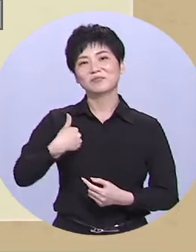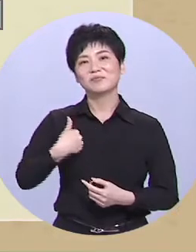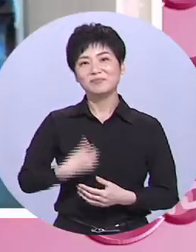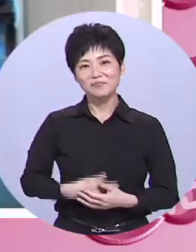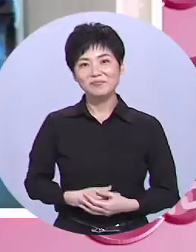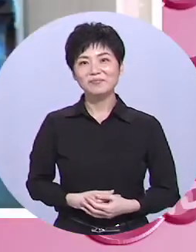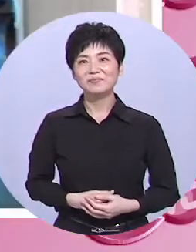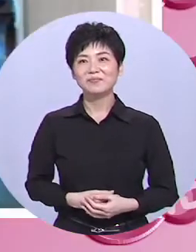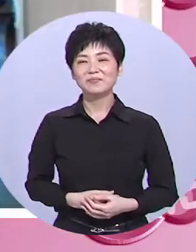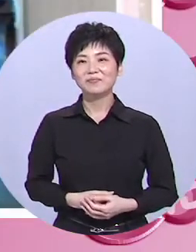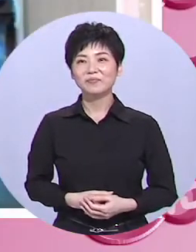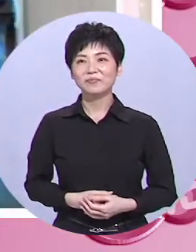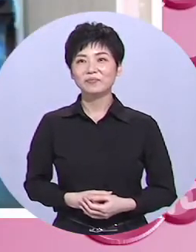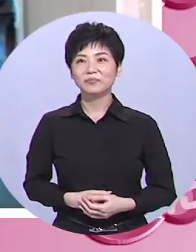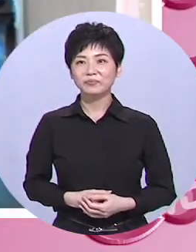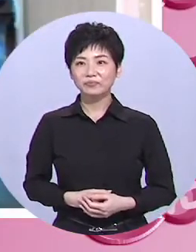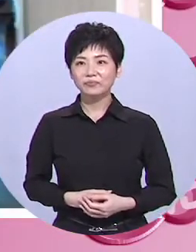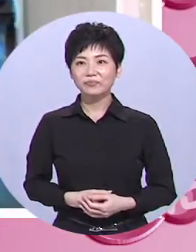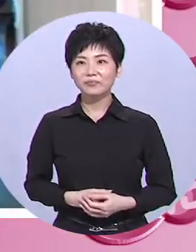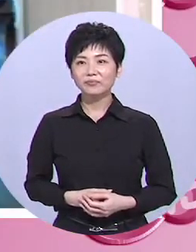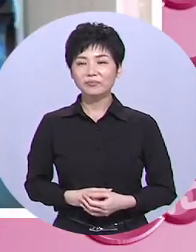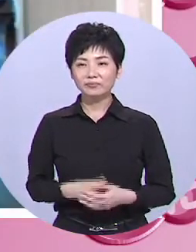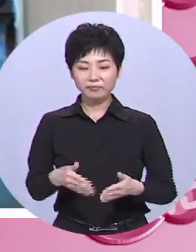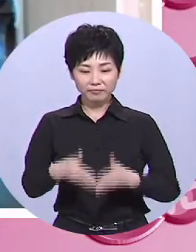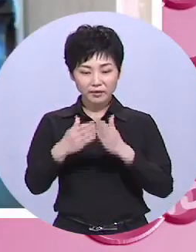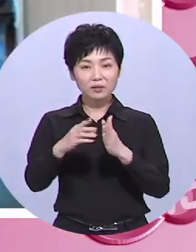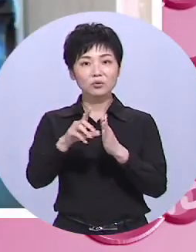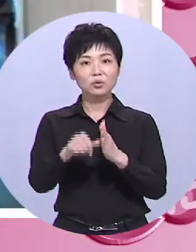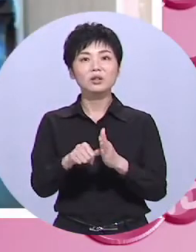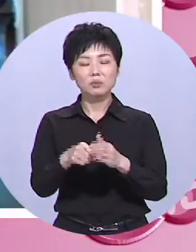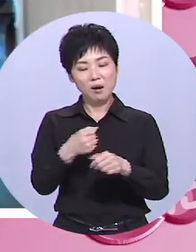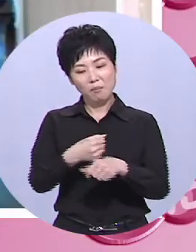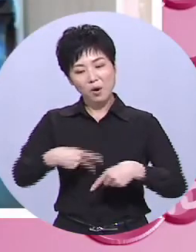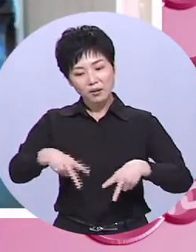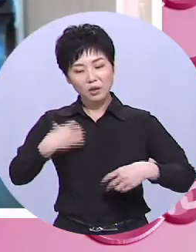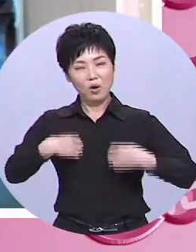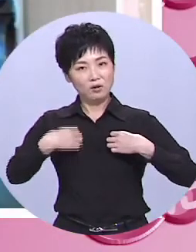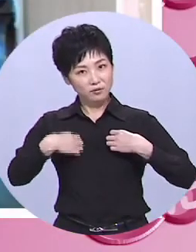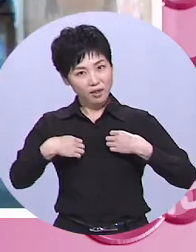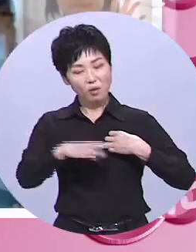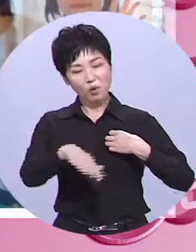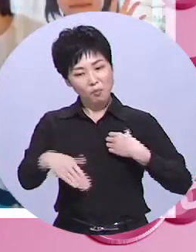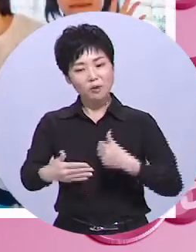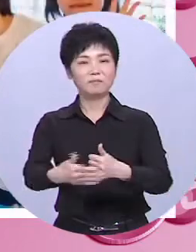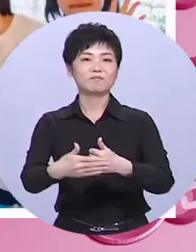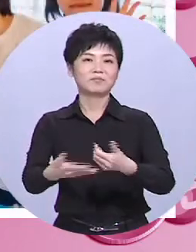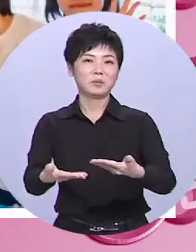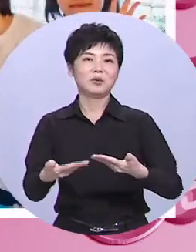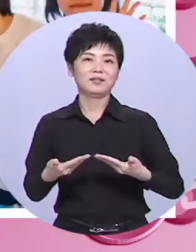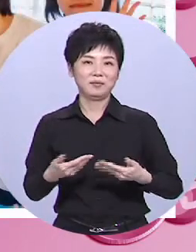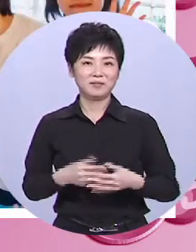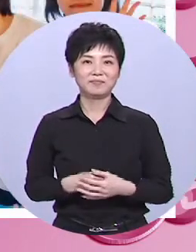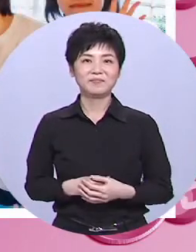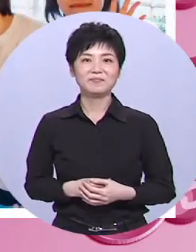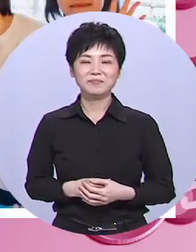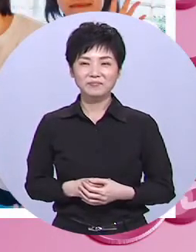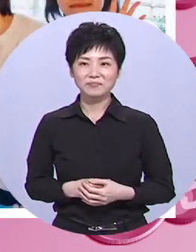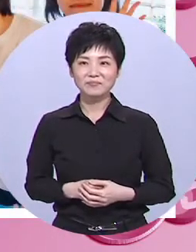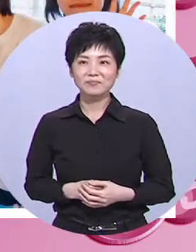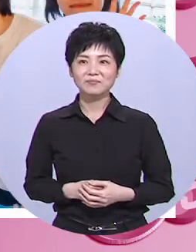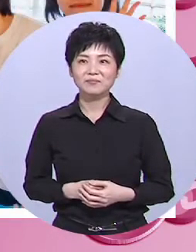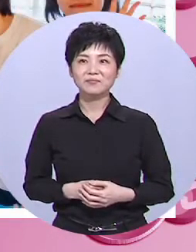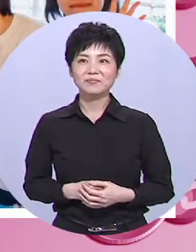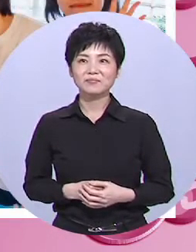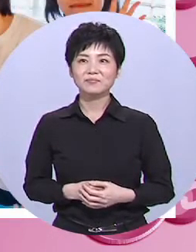。建物の改装はボランティアの学生や子どもたちとともに大里東自治会